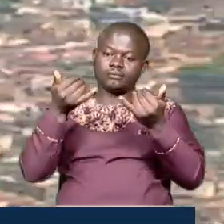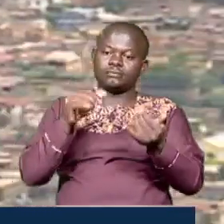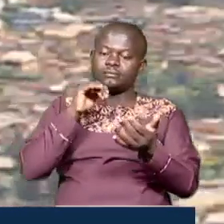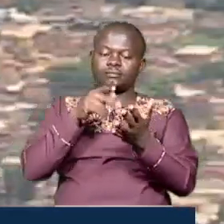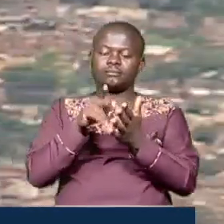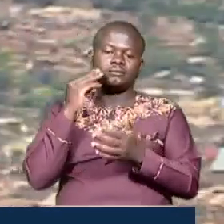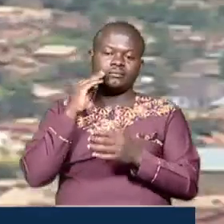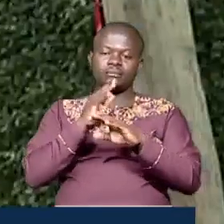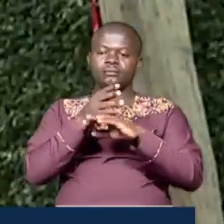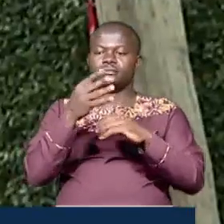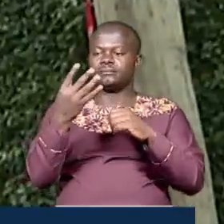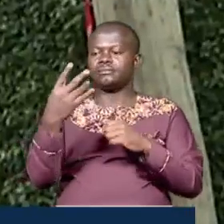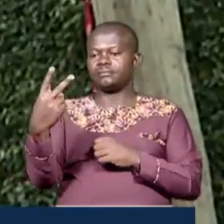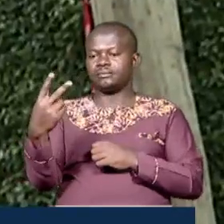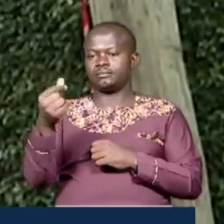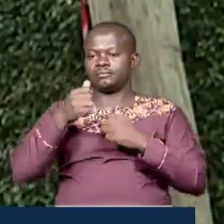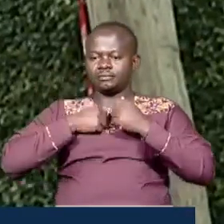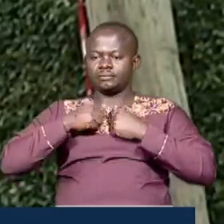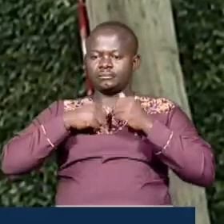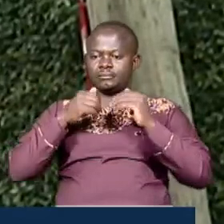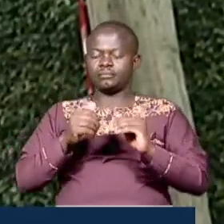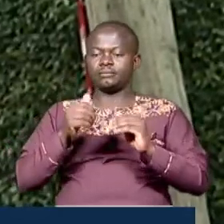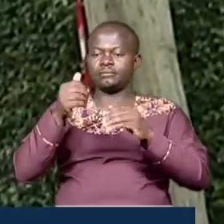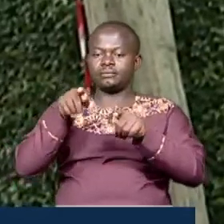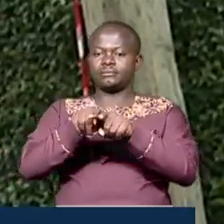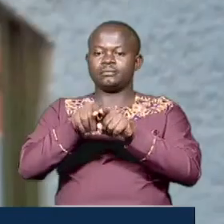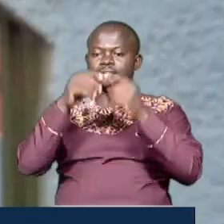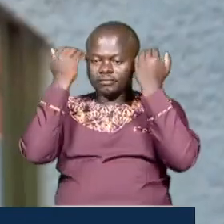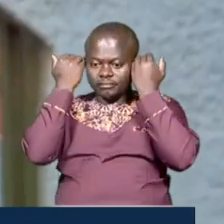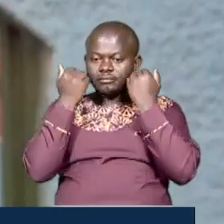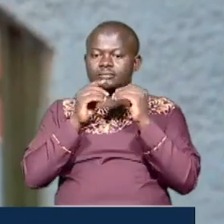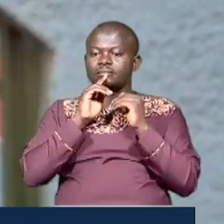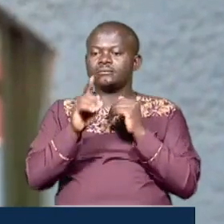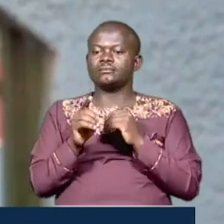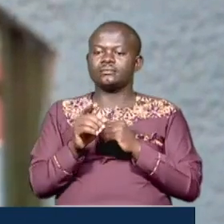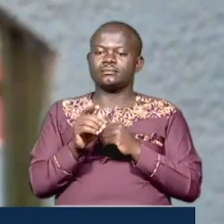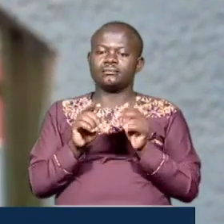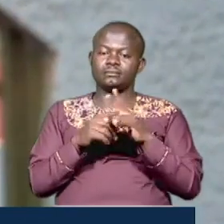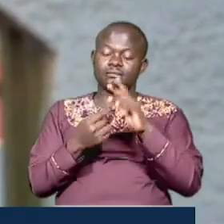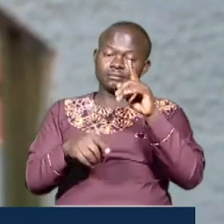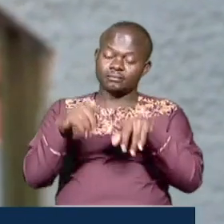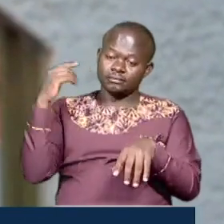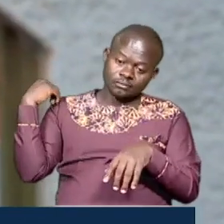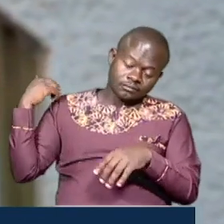ntarishyurwa miliyoni zisaga 42 z'amafaranga y'u Rwanda nk'uko urukiko rwabitegetse kuva icyo gihe namusenda